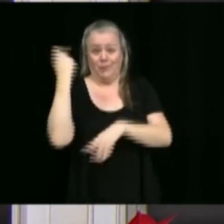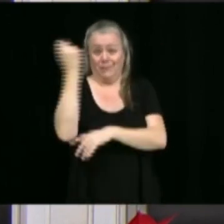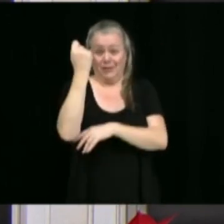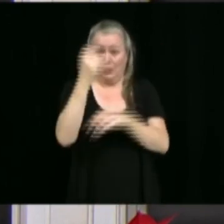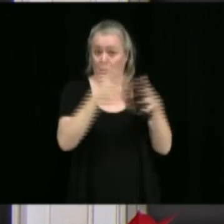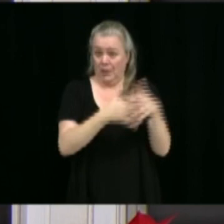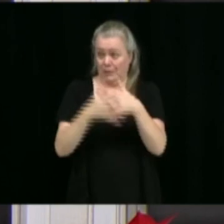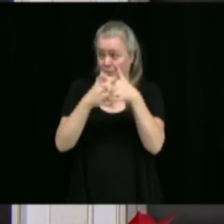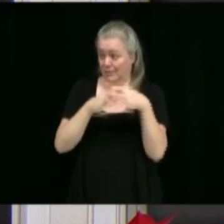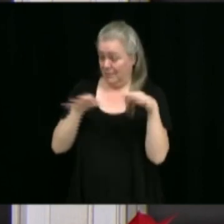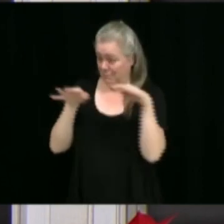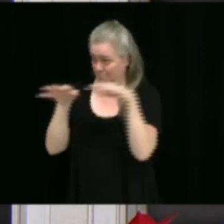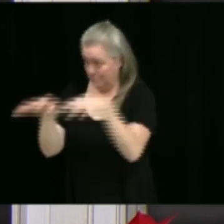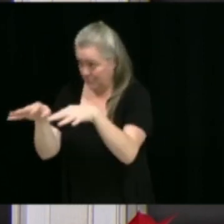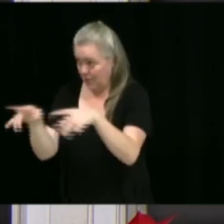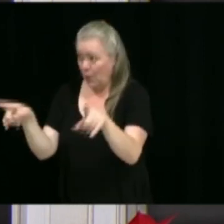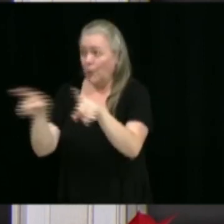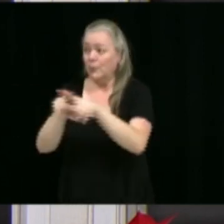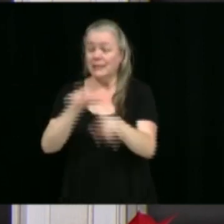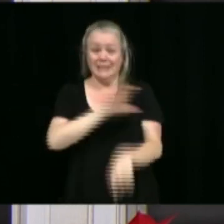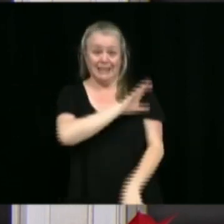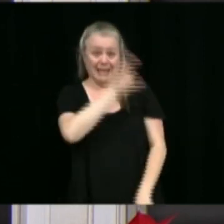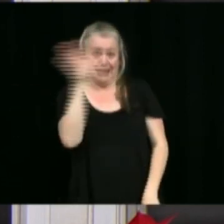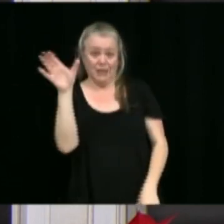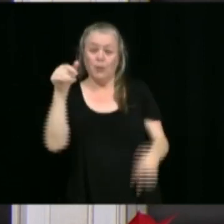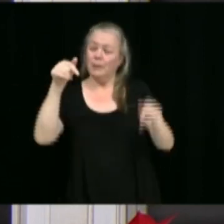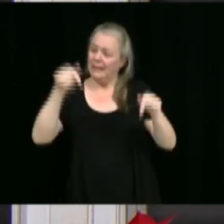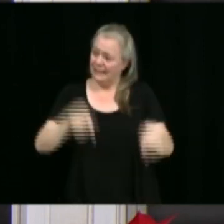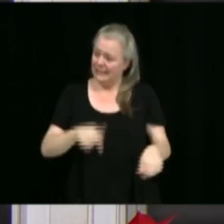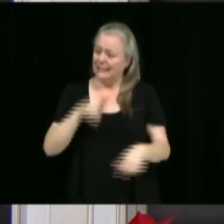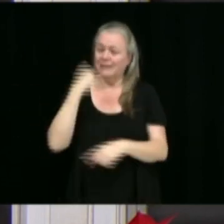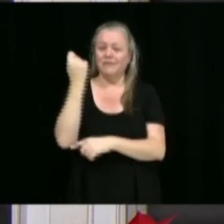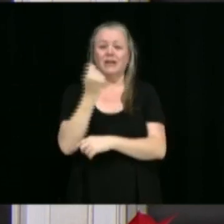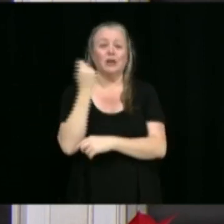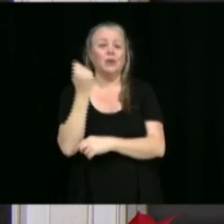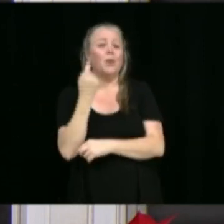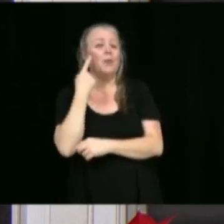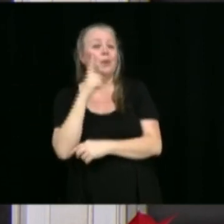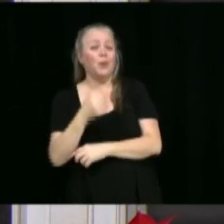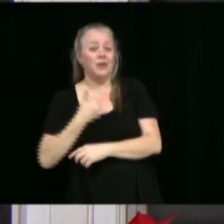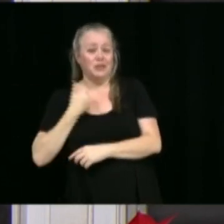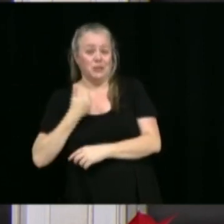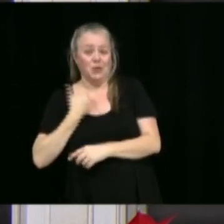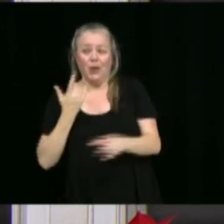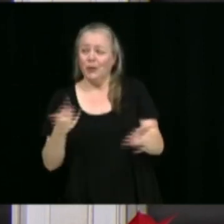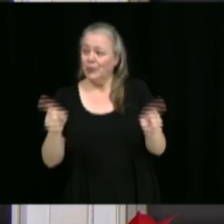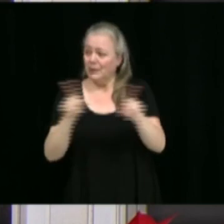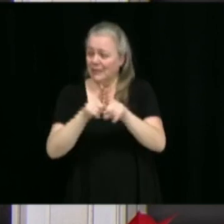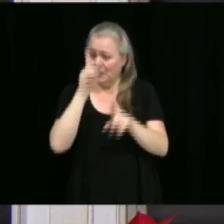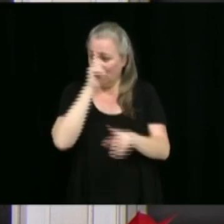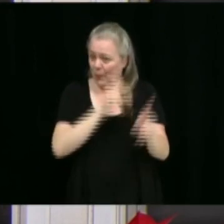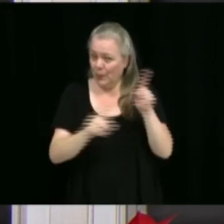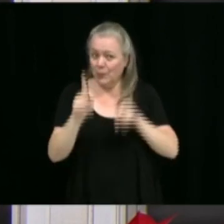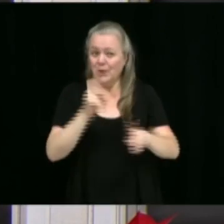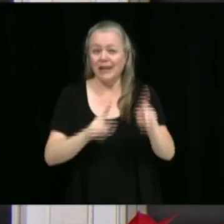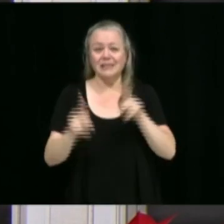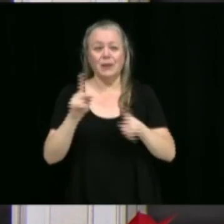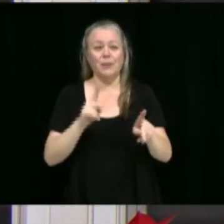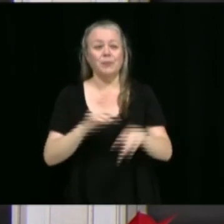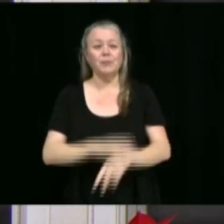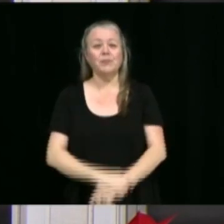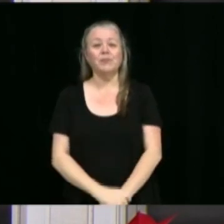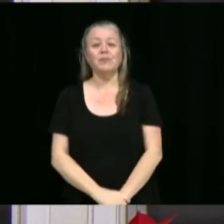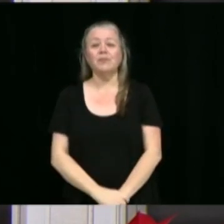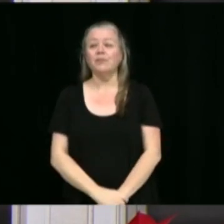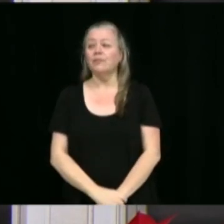États-Unis, au Canada et bien évidemment ici même à Victoriaville pour nos jeunes et pour notre population. Parlant de sport, je